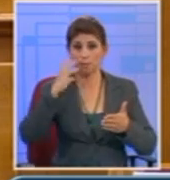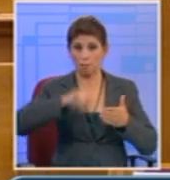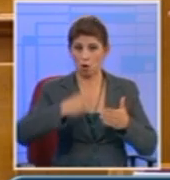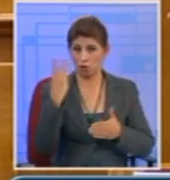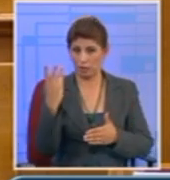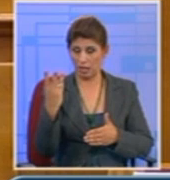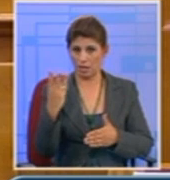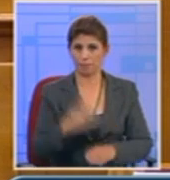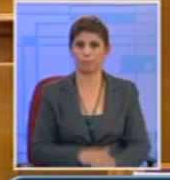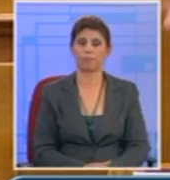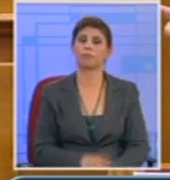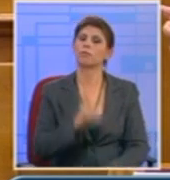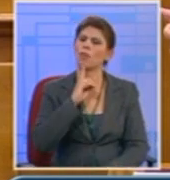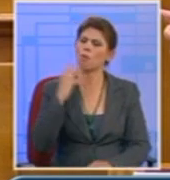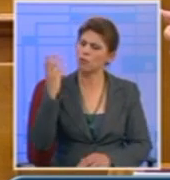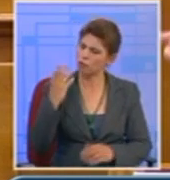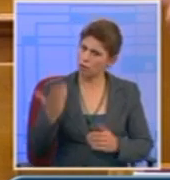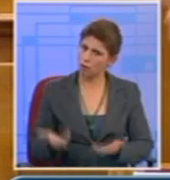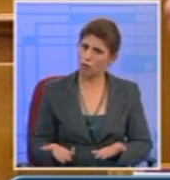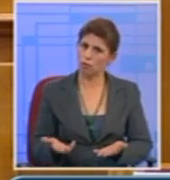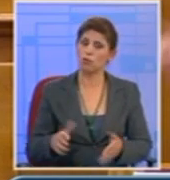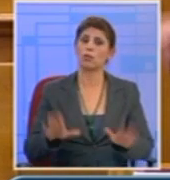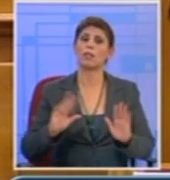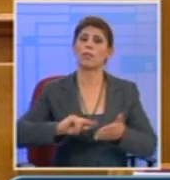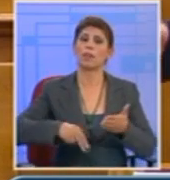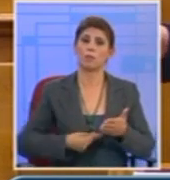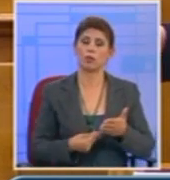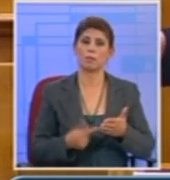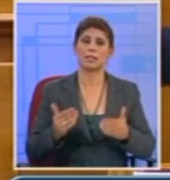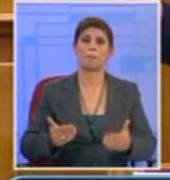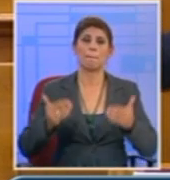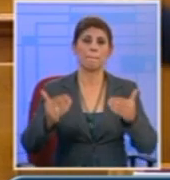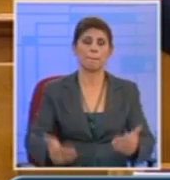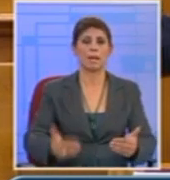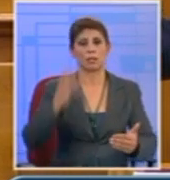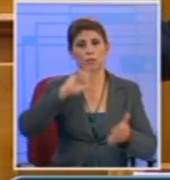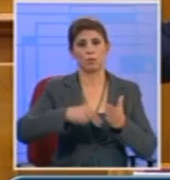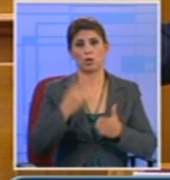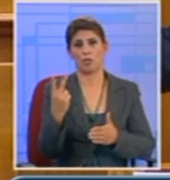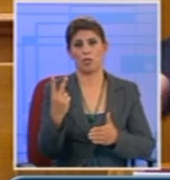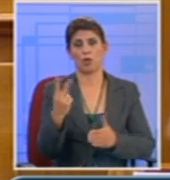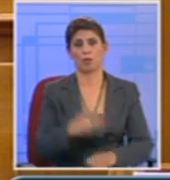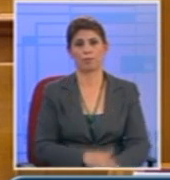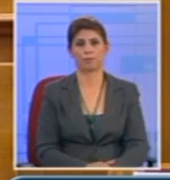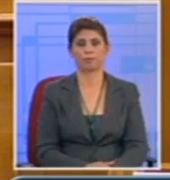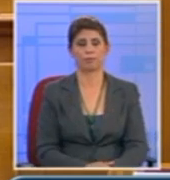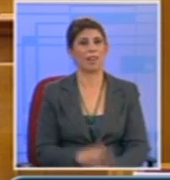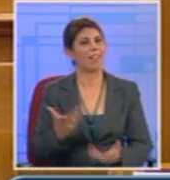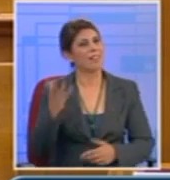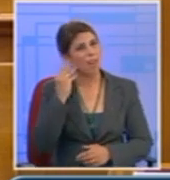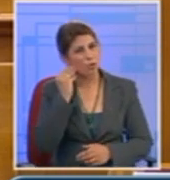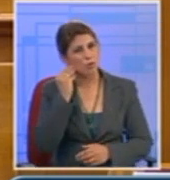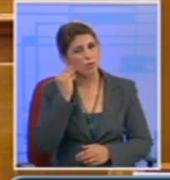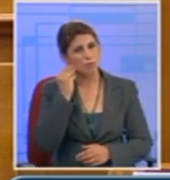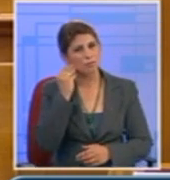3 όπως εννοούσε ότι δεν θα υπογράψει την παράταση του μνημονίου 2 γιατί ακούσαμε